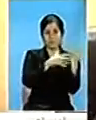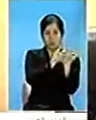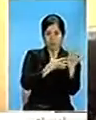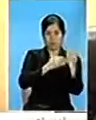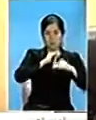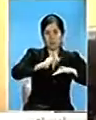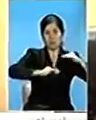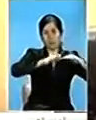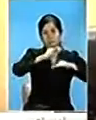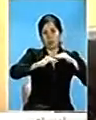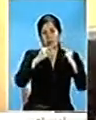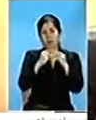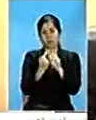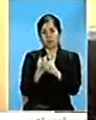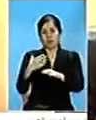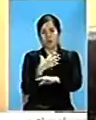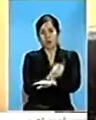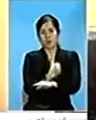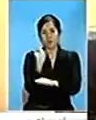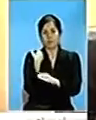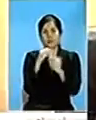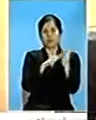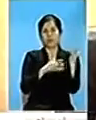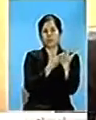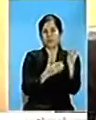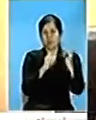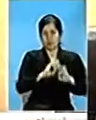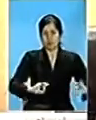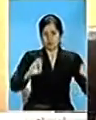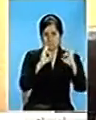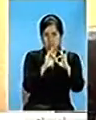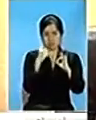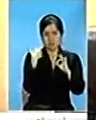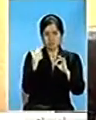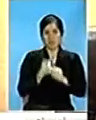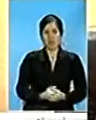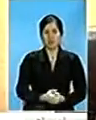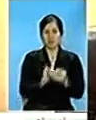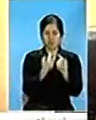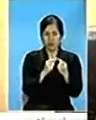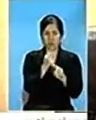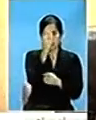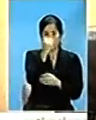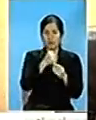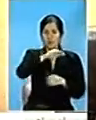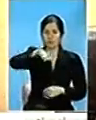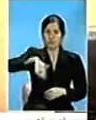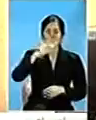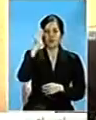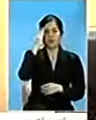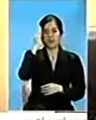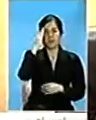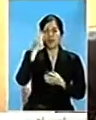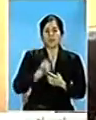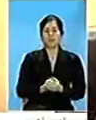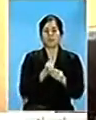ซึ่งเป็นแผนแม่บทกำหนดยุทธศาสตร์ต่างๆเป็นกรอบแนวทางแต่ก็ท่านทั้งหลายก็คงจะเห็นว่า